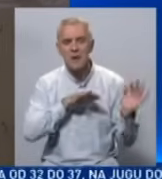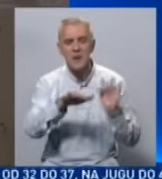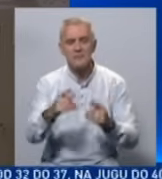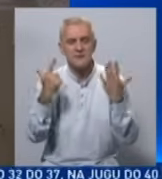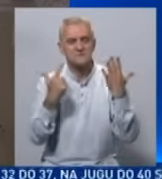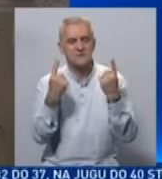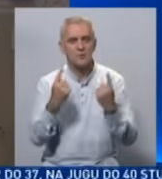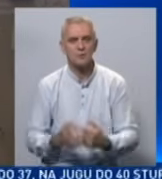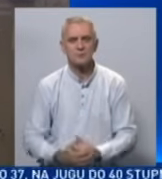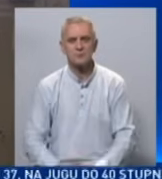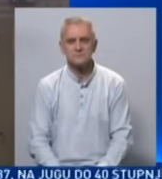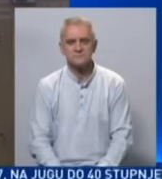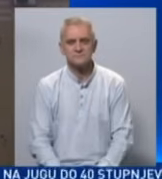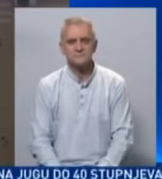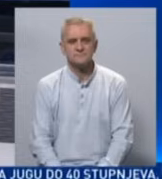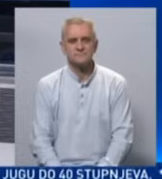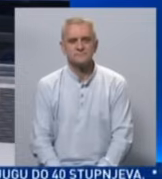oktobra.